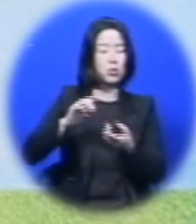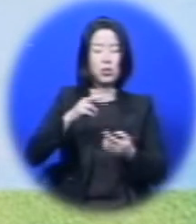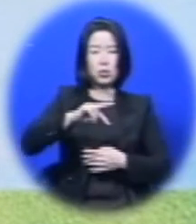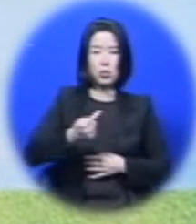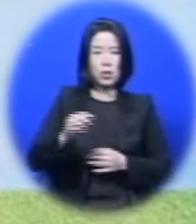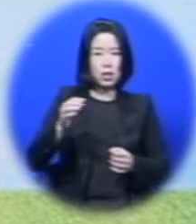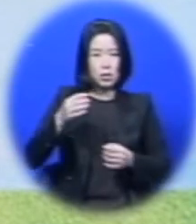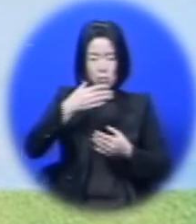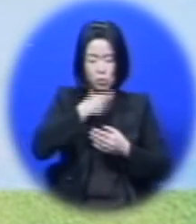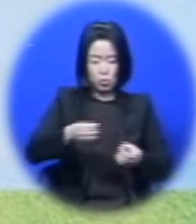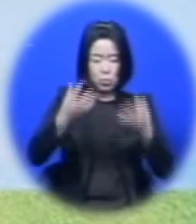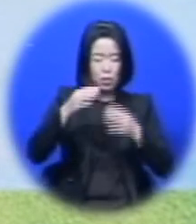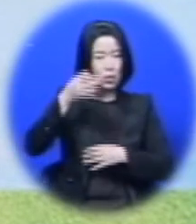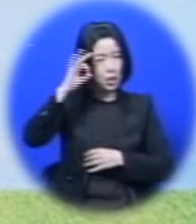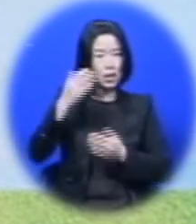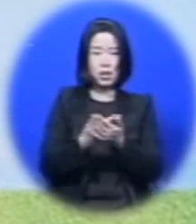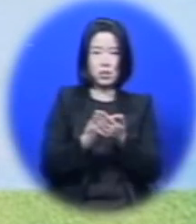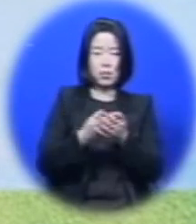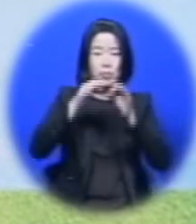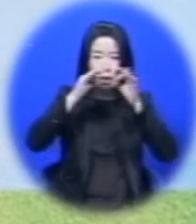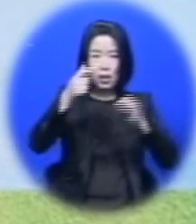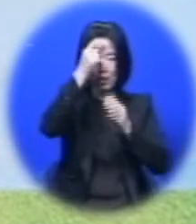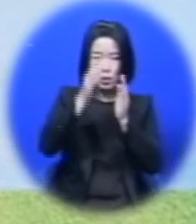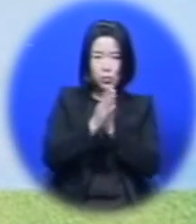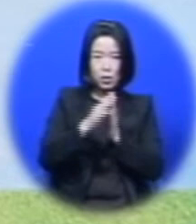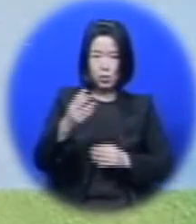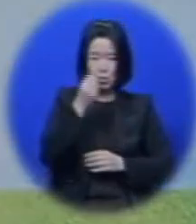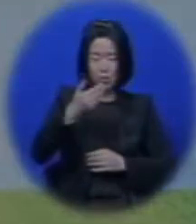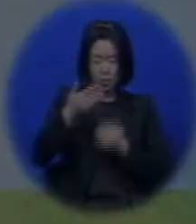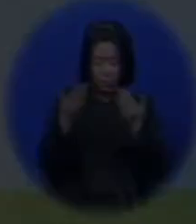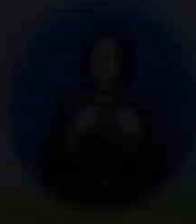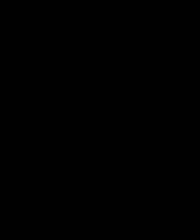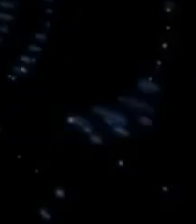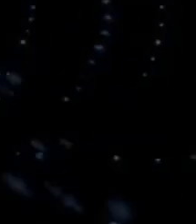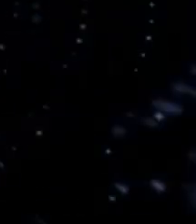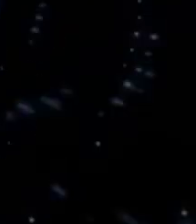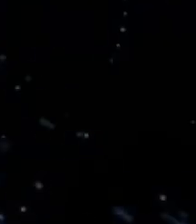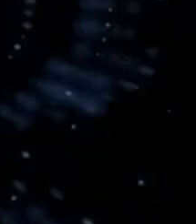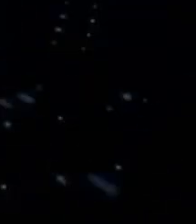깨닫게 해주소서. 통성으로 기도하고 성찬하겠습니다. 기도하겠습니다.